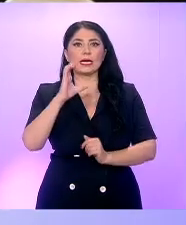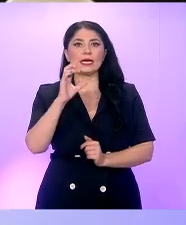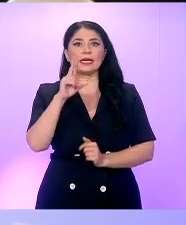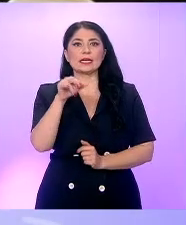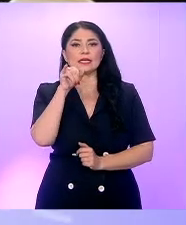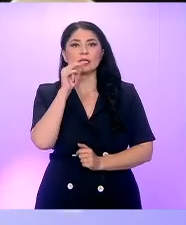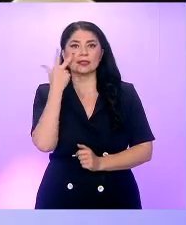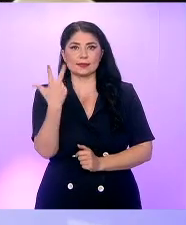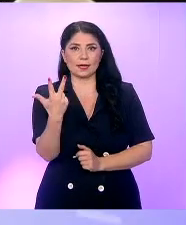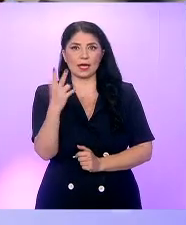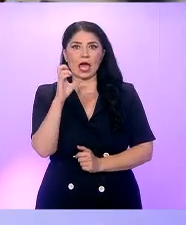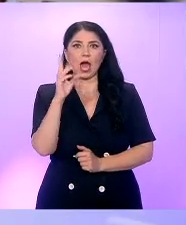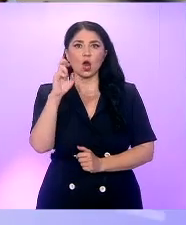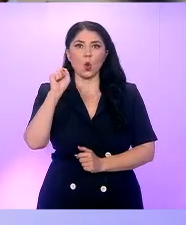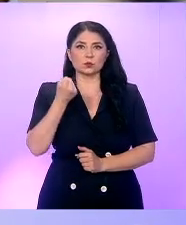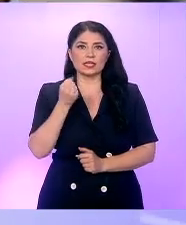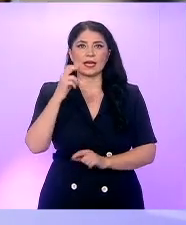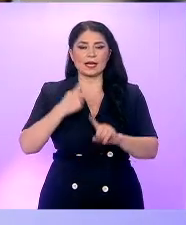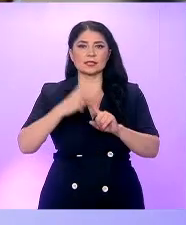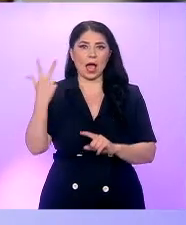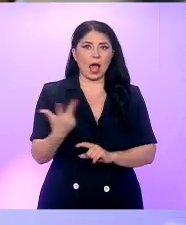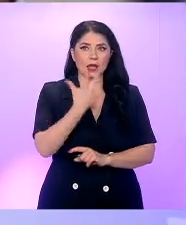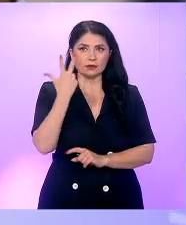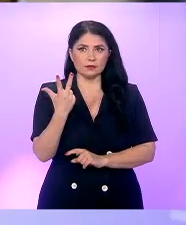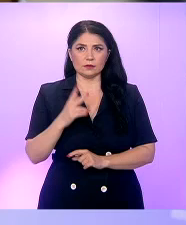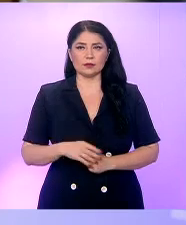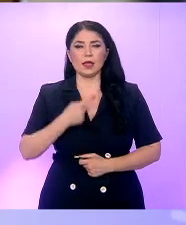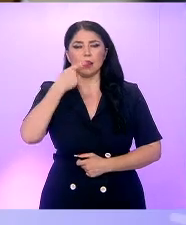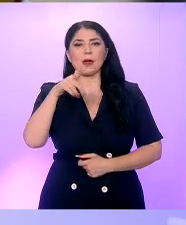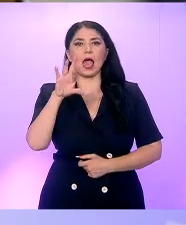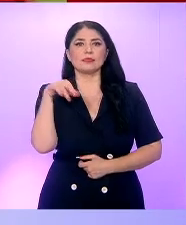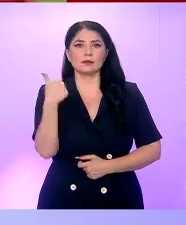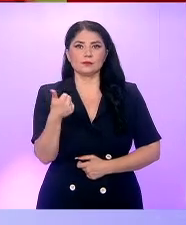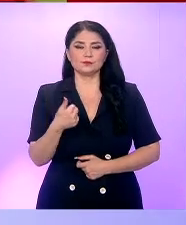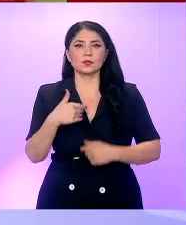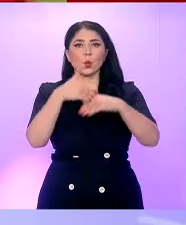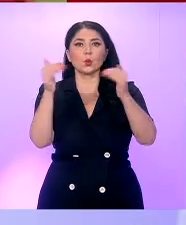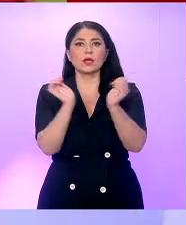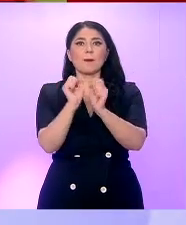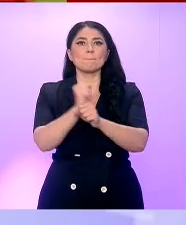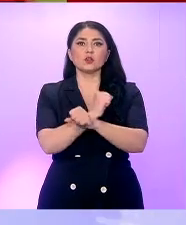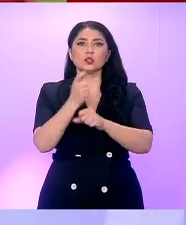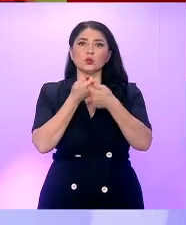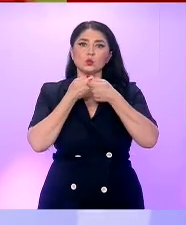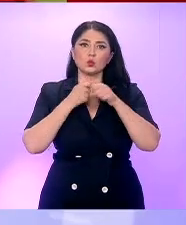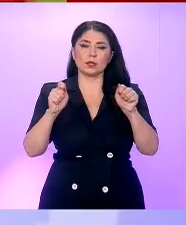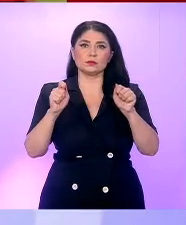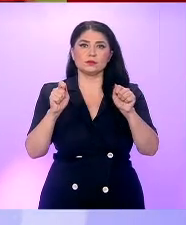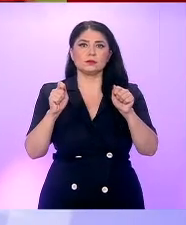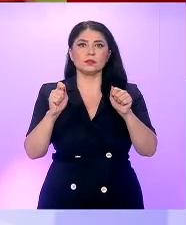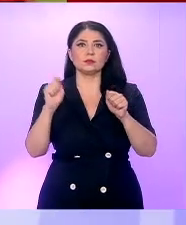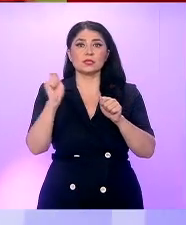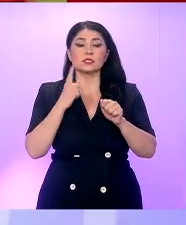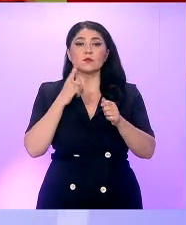de CR3, Carolus Rex al III-lea, desigur în varianta latină. Cutiile poștale din întreaga țară sunt marcate